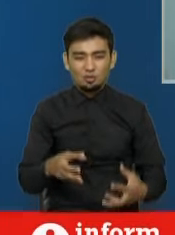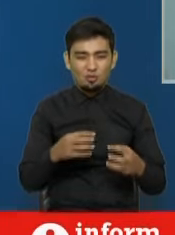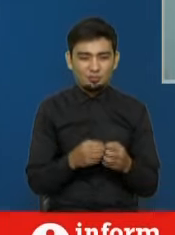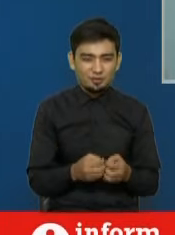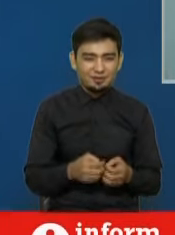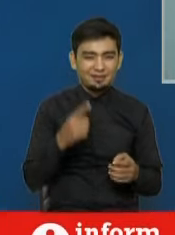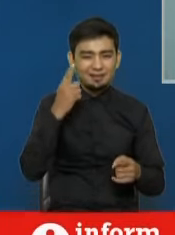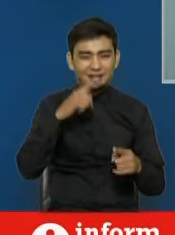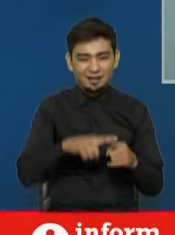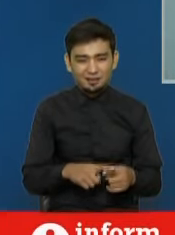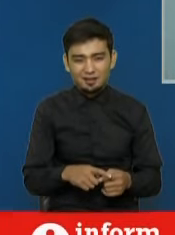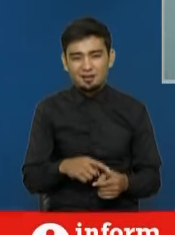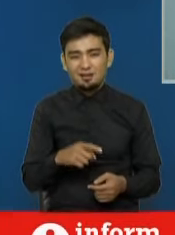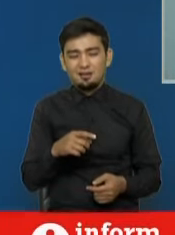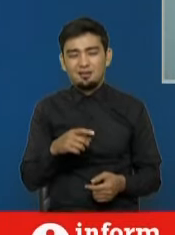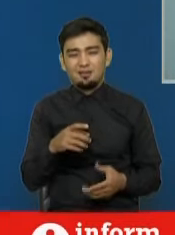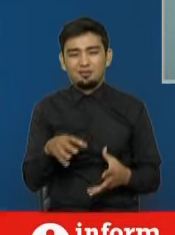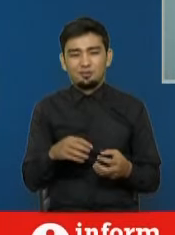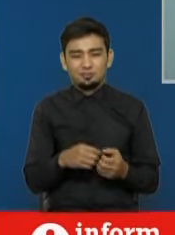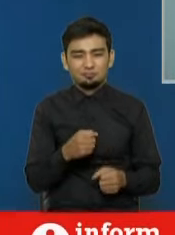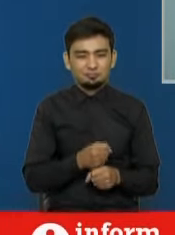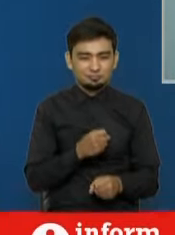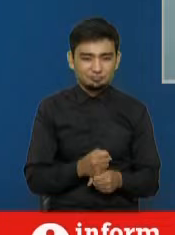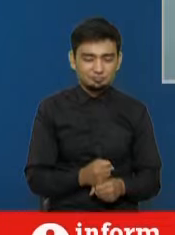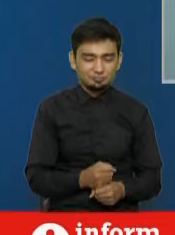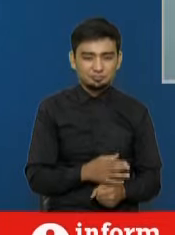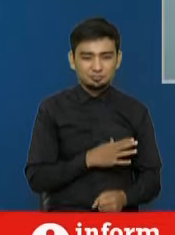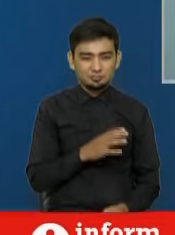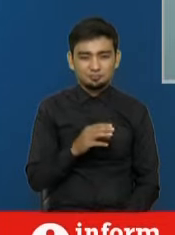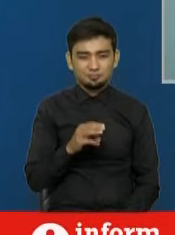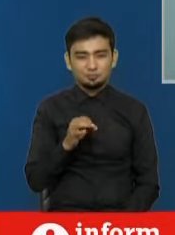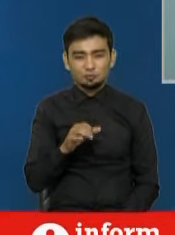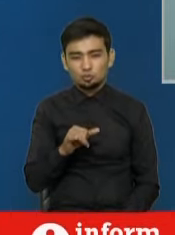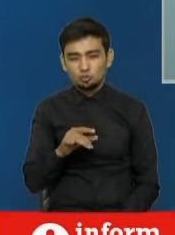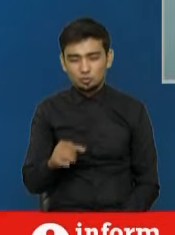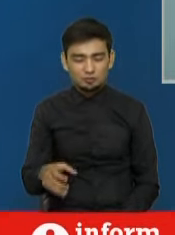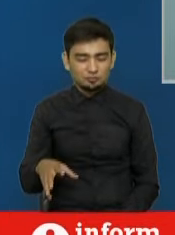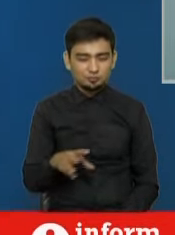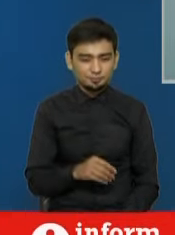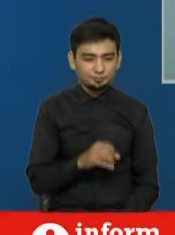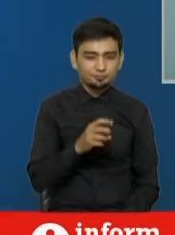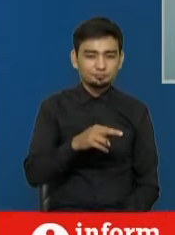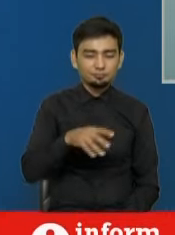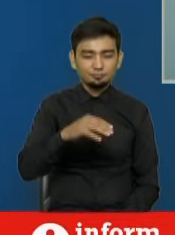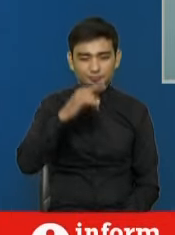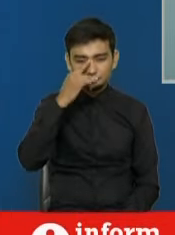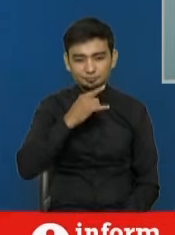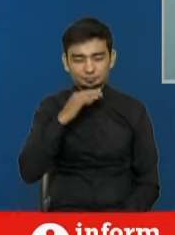комплектующие, техника, да, оборудование, то, что задействовано в предоставлении коммунальных услуг. Соответственно, все в Казахстане,